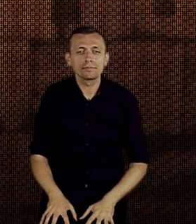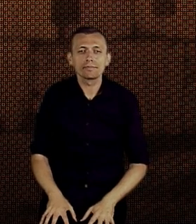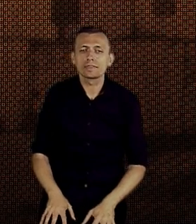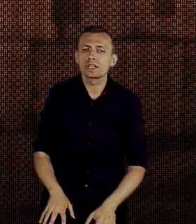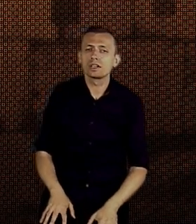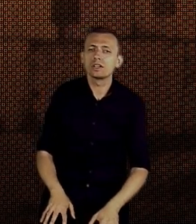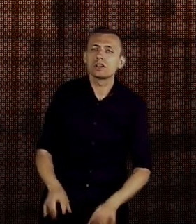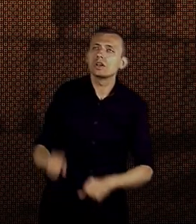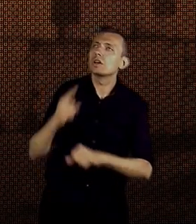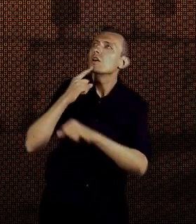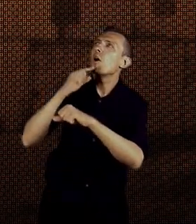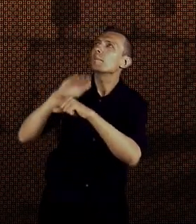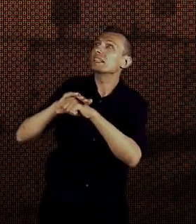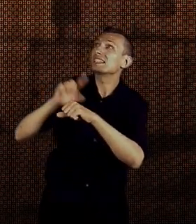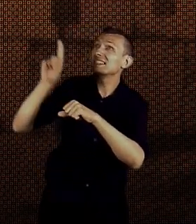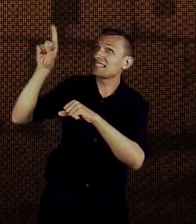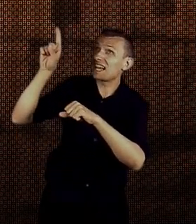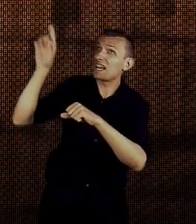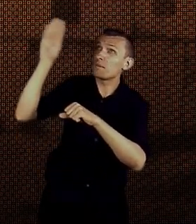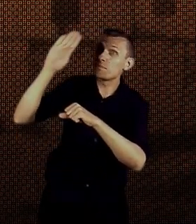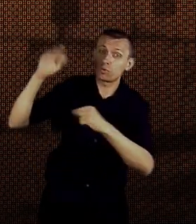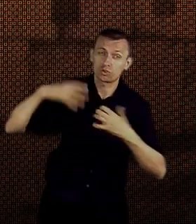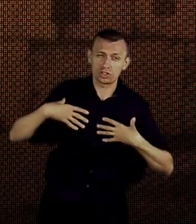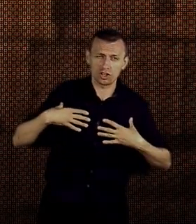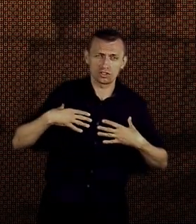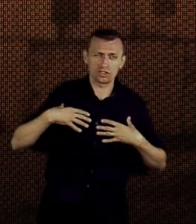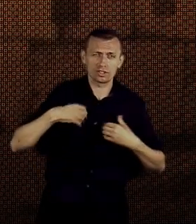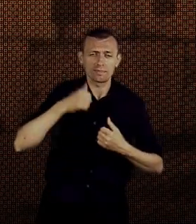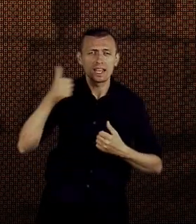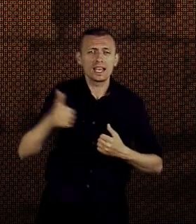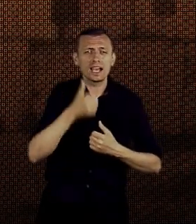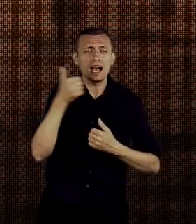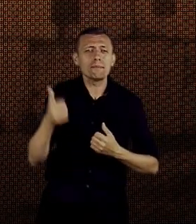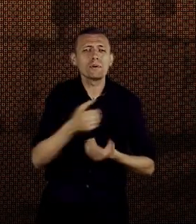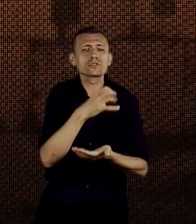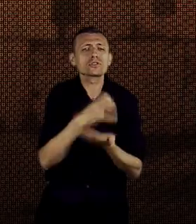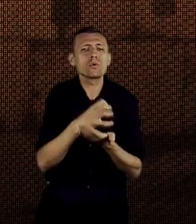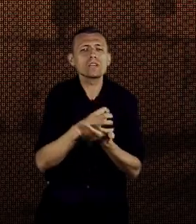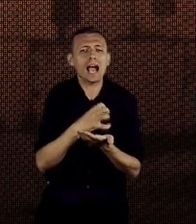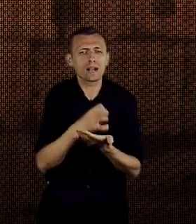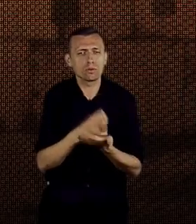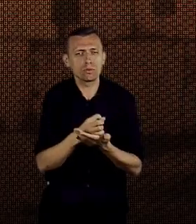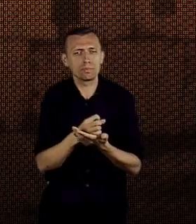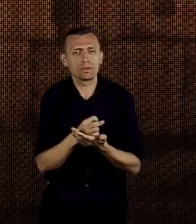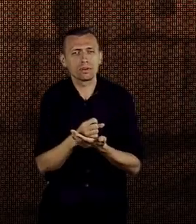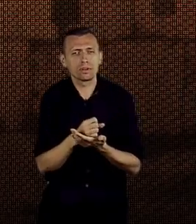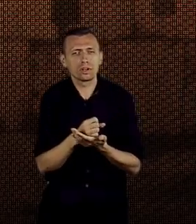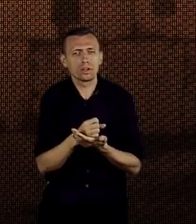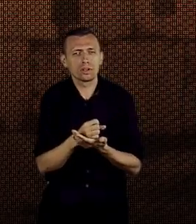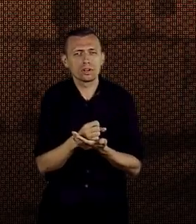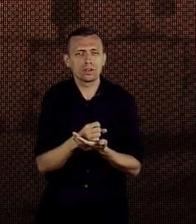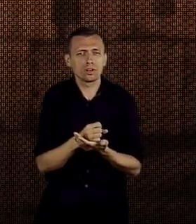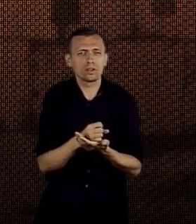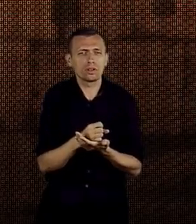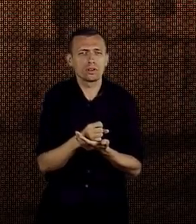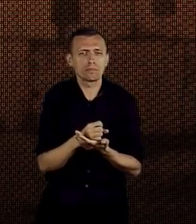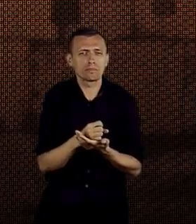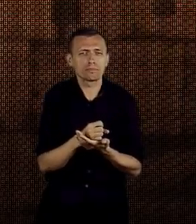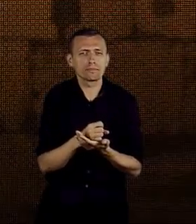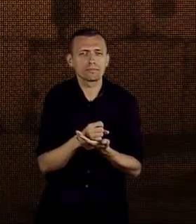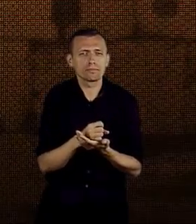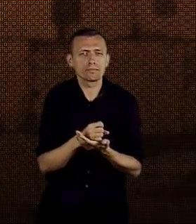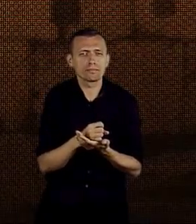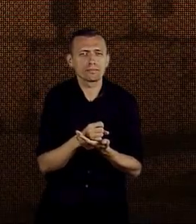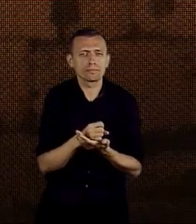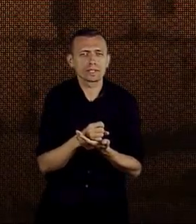Apostoł Jakub nie mówi do nas: powinieneś pozwolić, by twoja wiara cię zmieniła. Apostoł Jakub